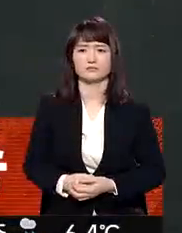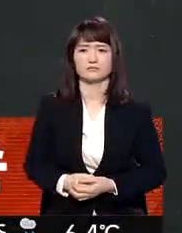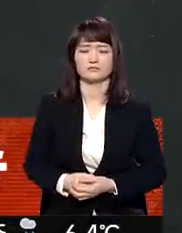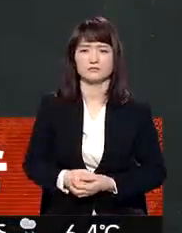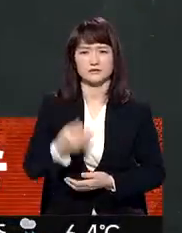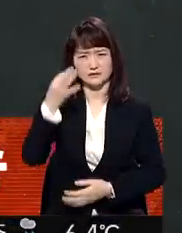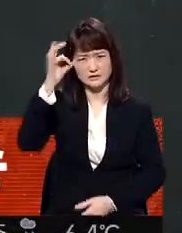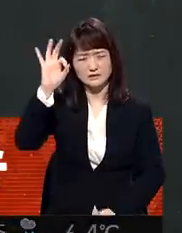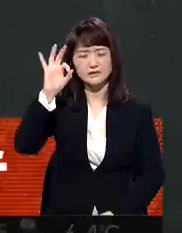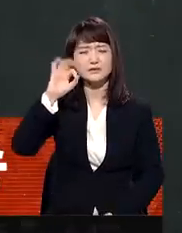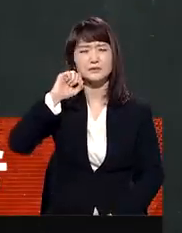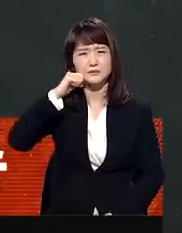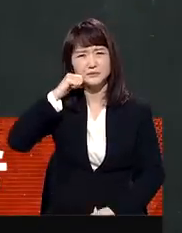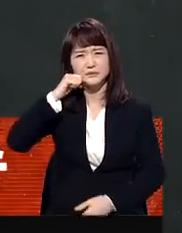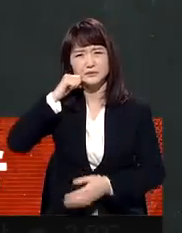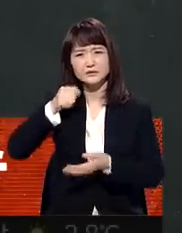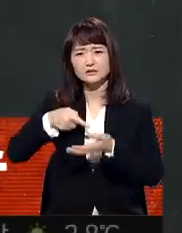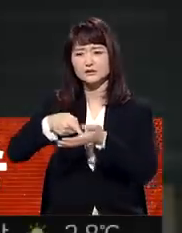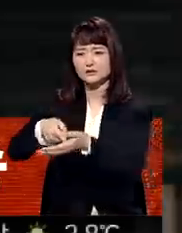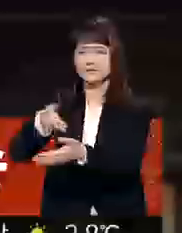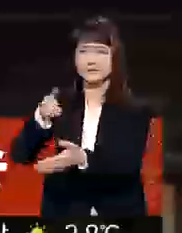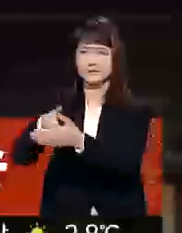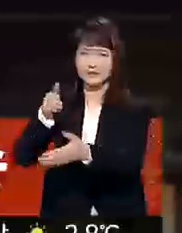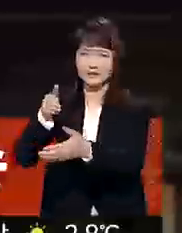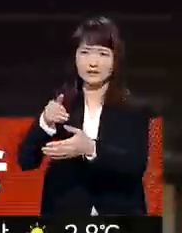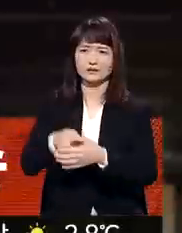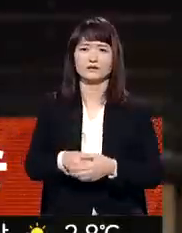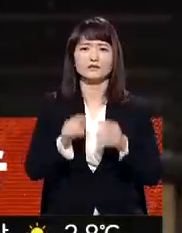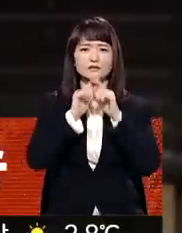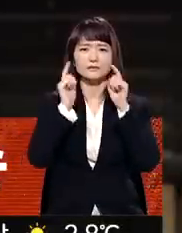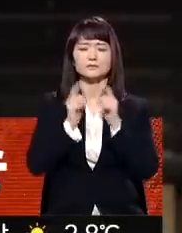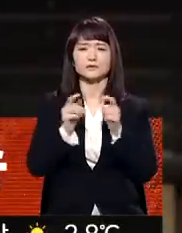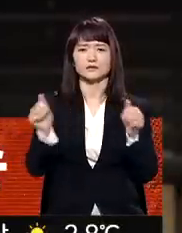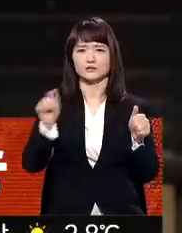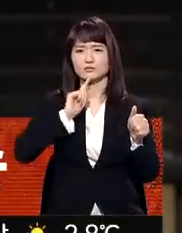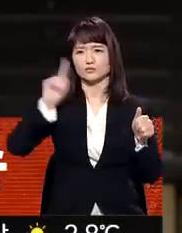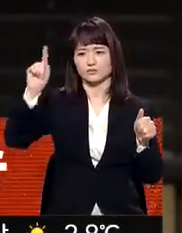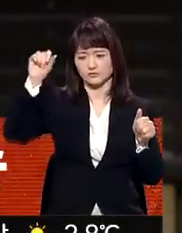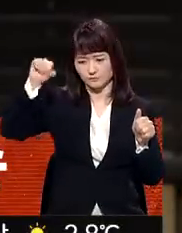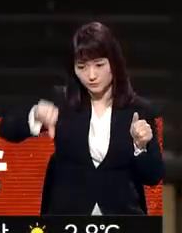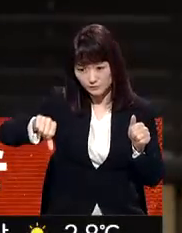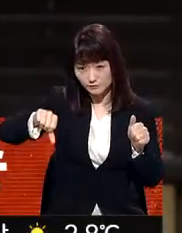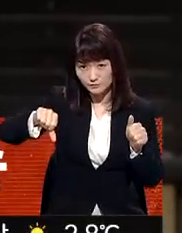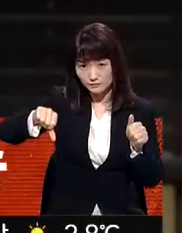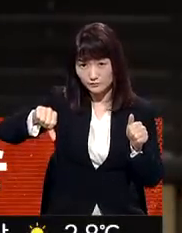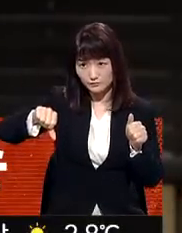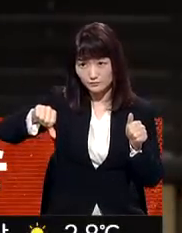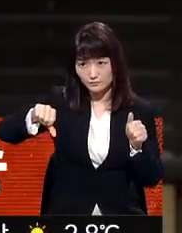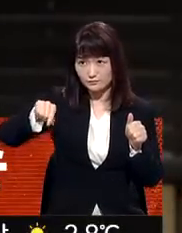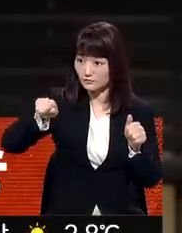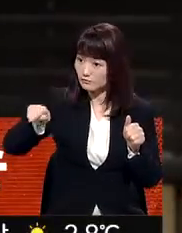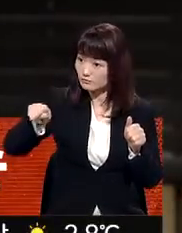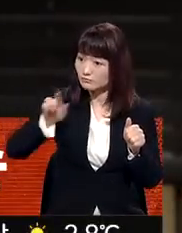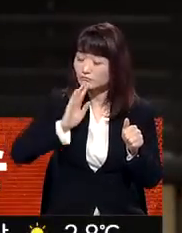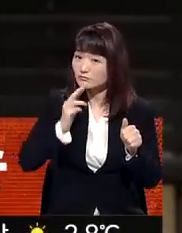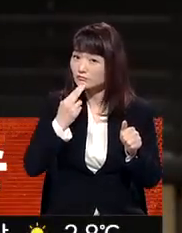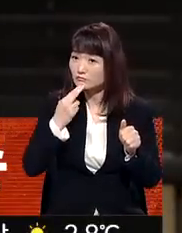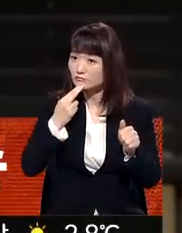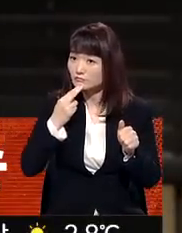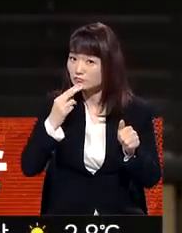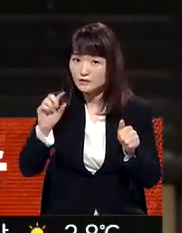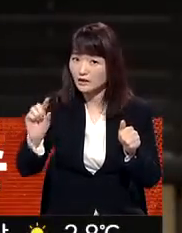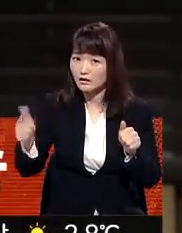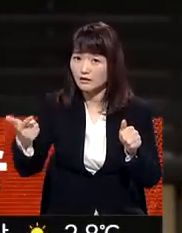해서 기각을 했구요 그러다 보니까 민사소송에서는 좋습니다 민사선을 줬다고 해가지고 뭐 그런 사실이 없었다기보다는